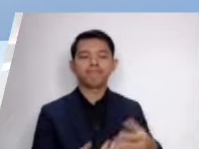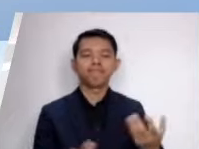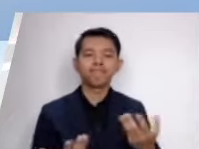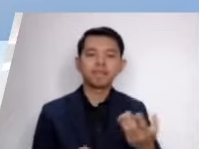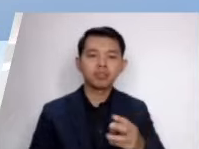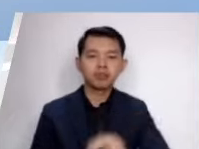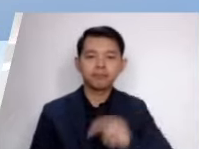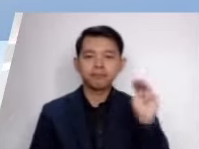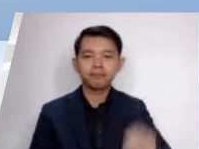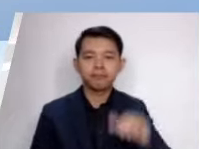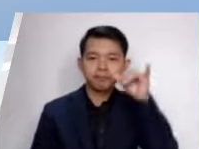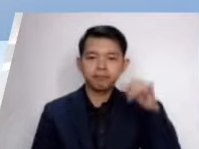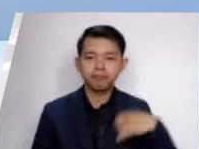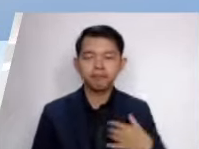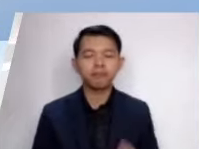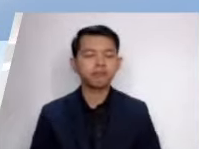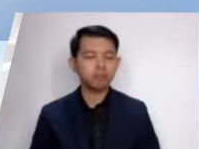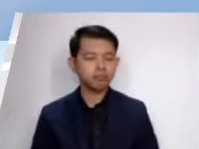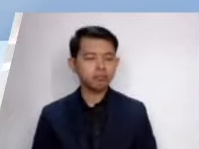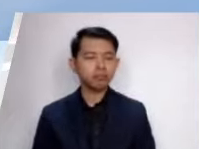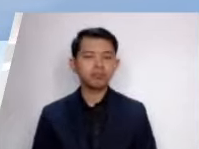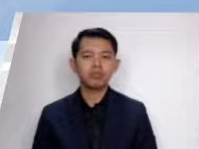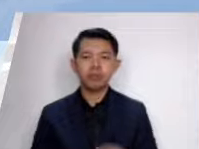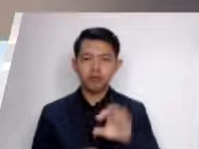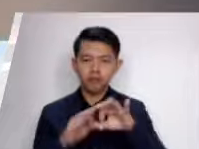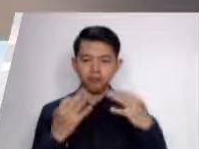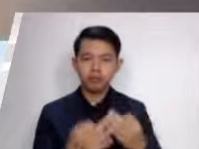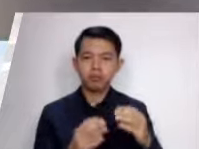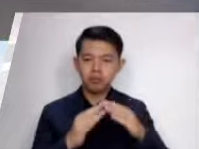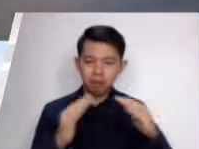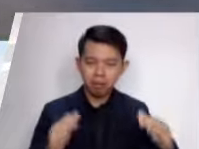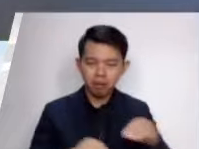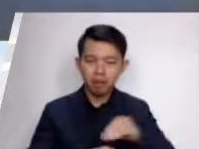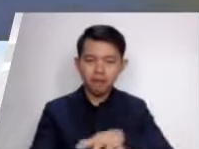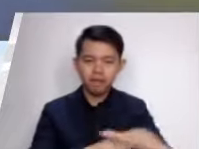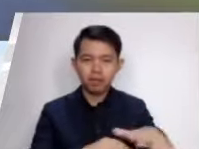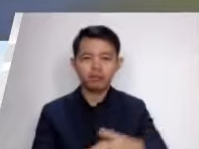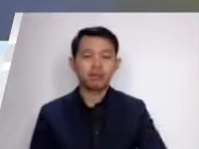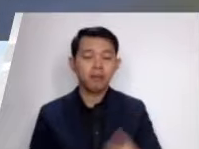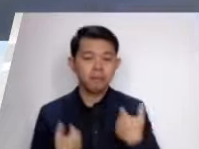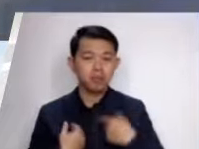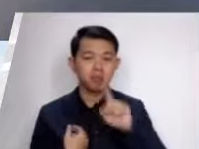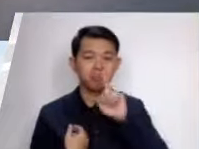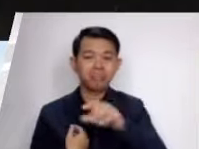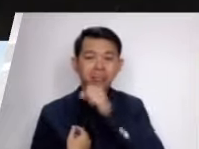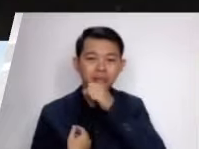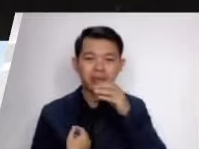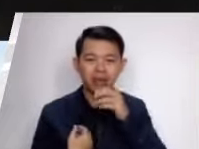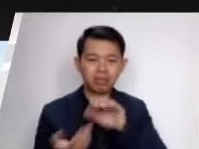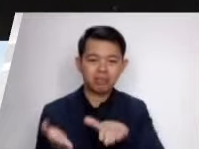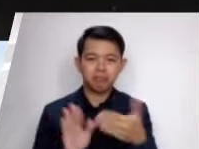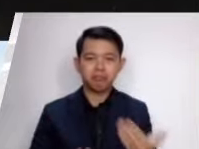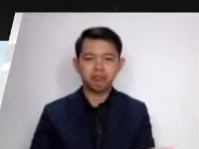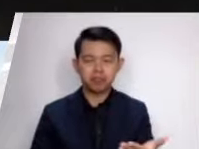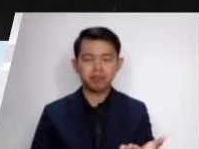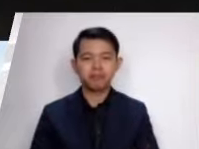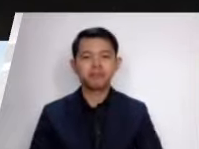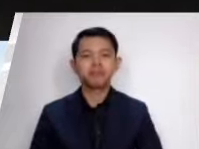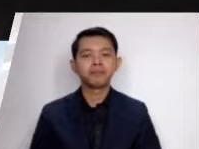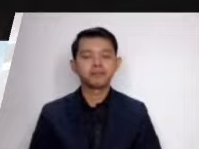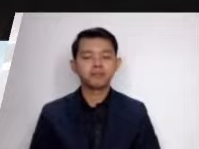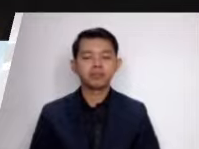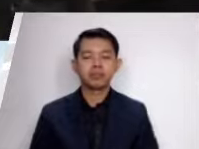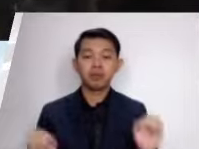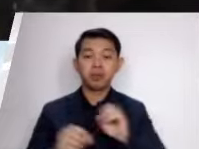at 80 pamilya ang apektado sa sunog. Isang senior citizen ang naiulat na nasawi sa insidente. Walang kuryente hanggang ngayon ang